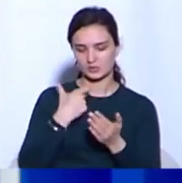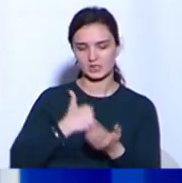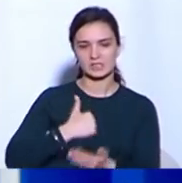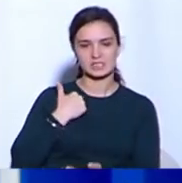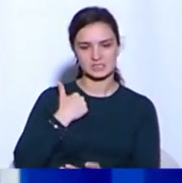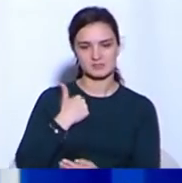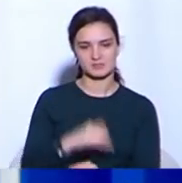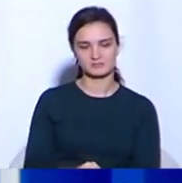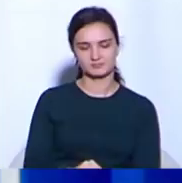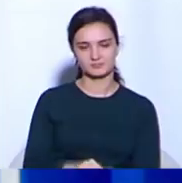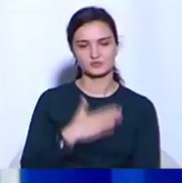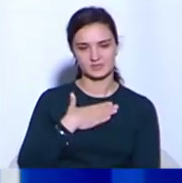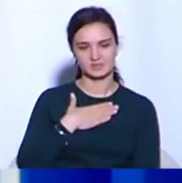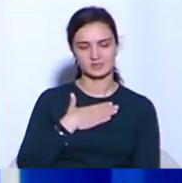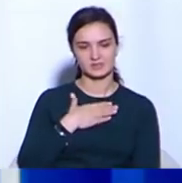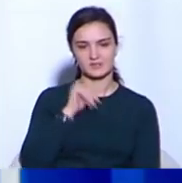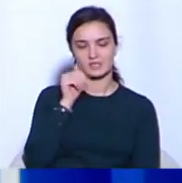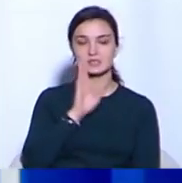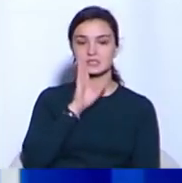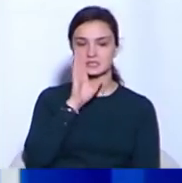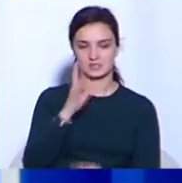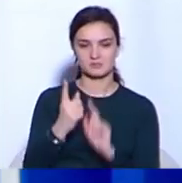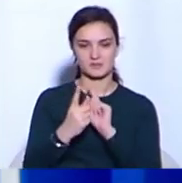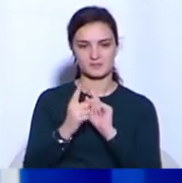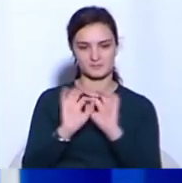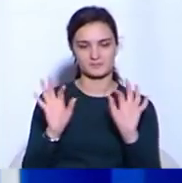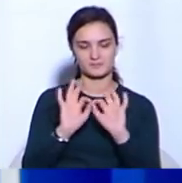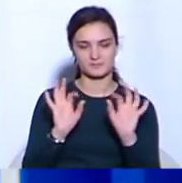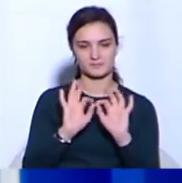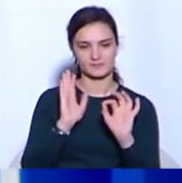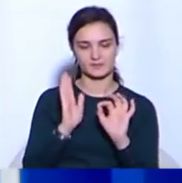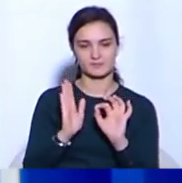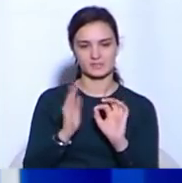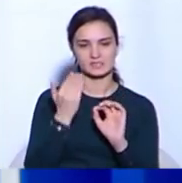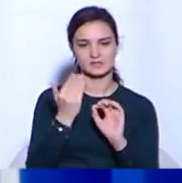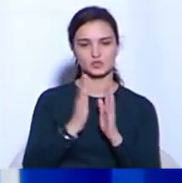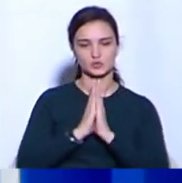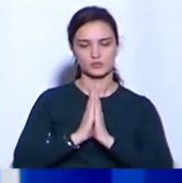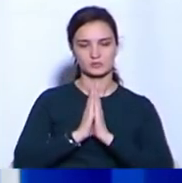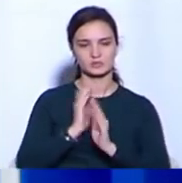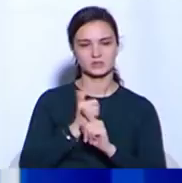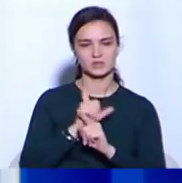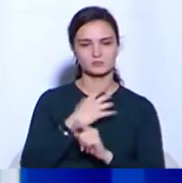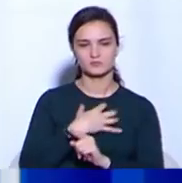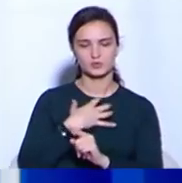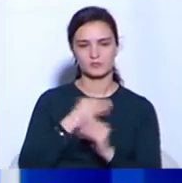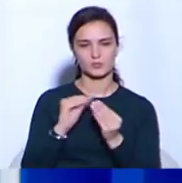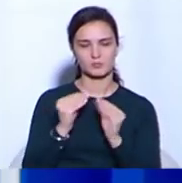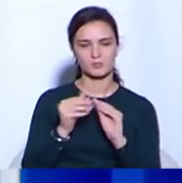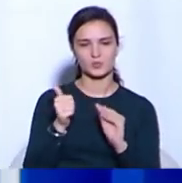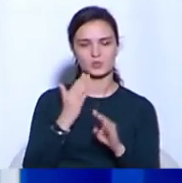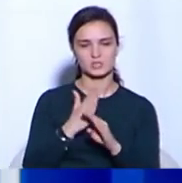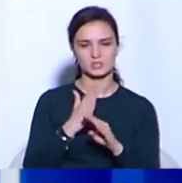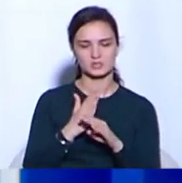ღირსება. ჩვენ ერთმანეთს სხვადასხვა შეხვდებით და ვისაუბრებთ თქვენი თხოვნით ძალიან აქტუალურ პრობლემაზე,